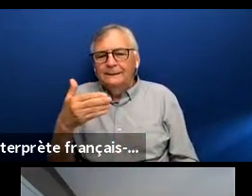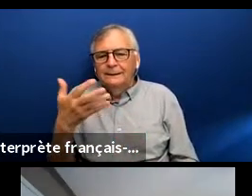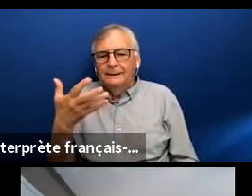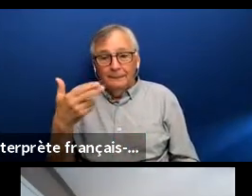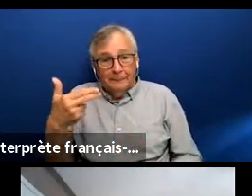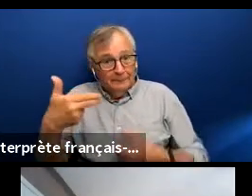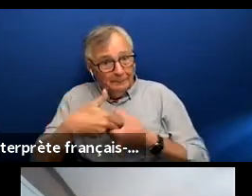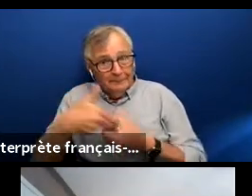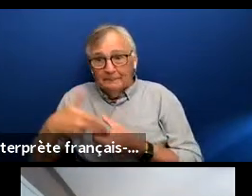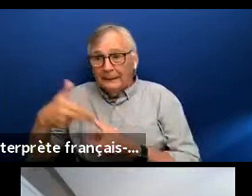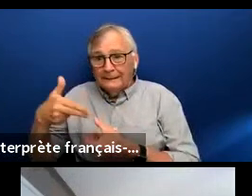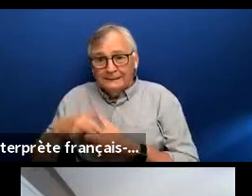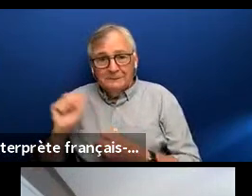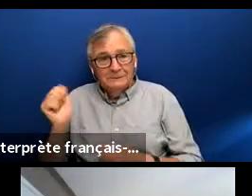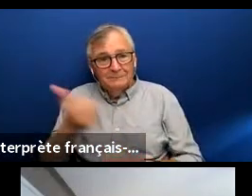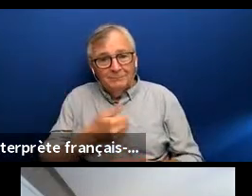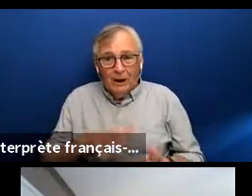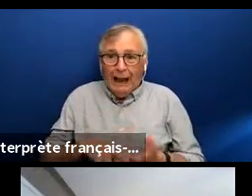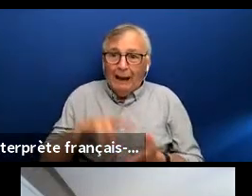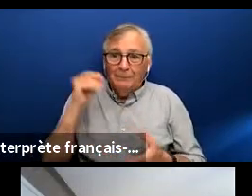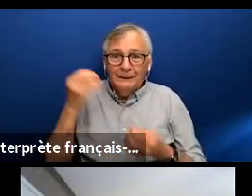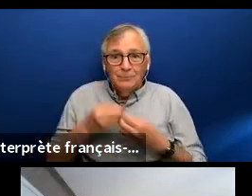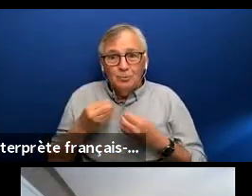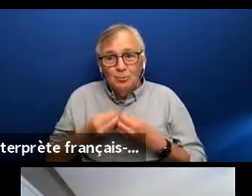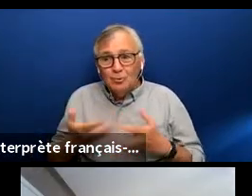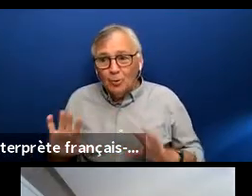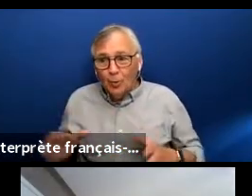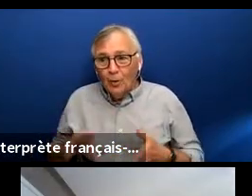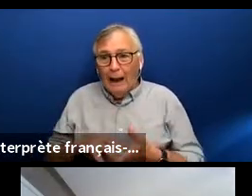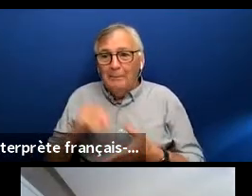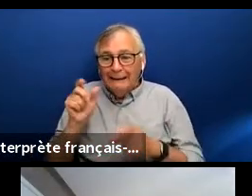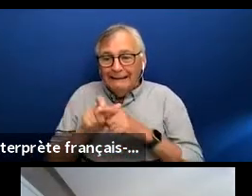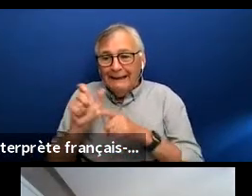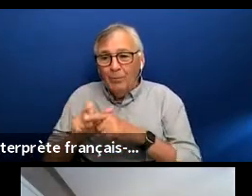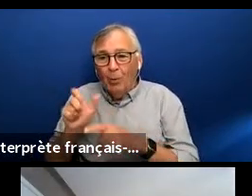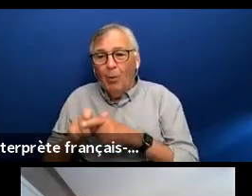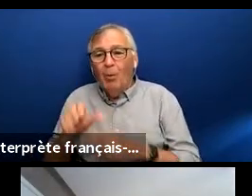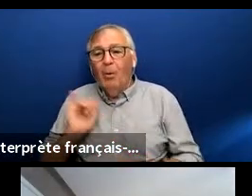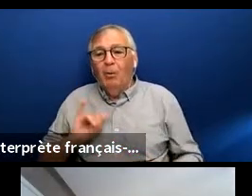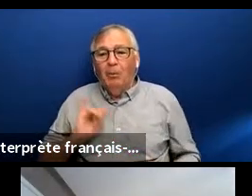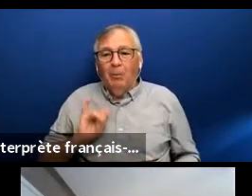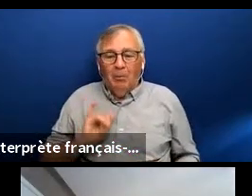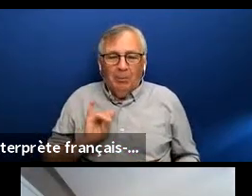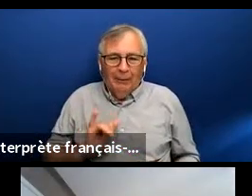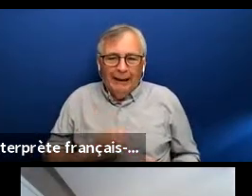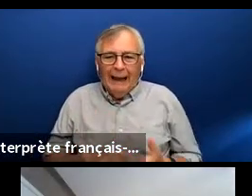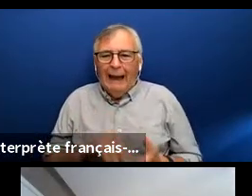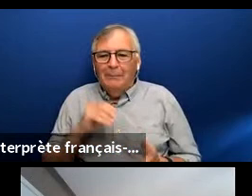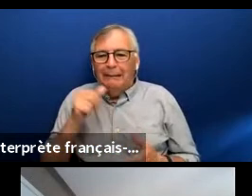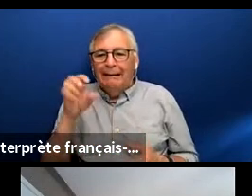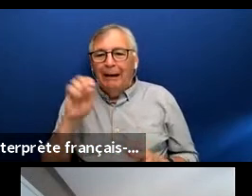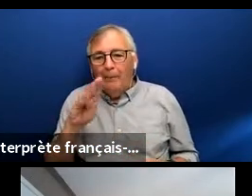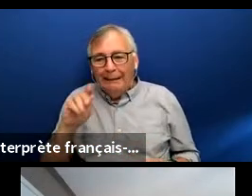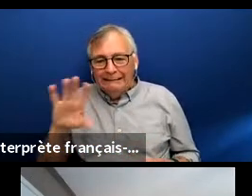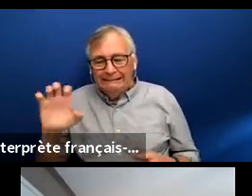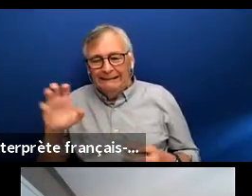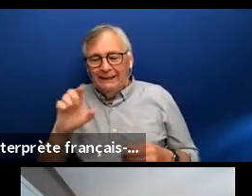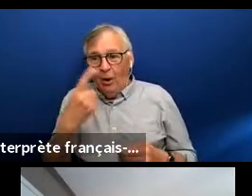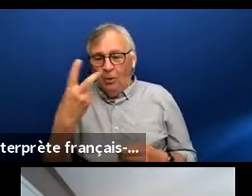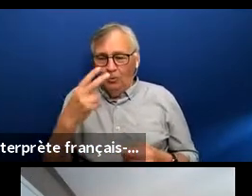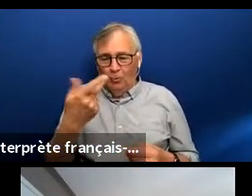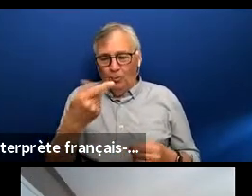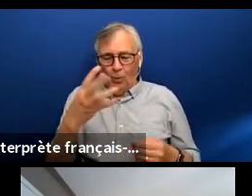participé. Moi, j'ai appris plein de choses, plein de mots, plein de les lettres, compter, 1,